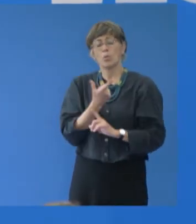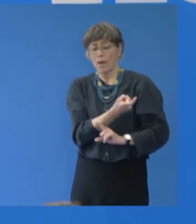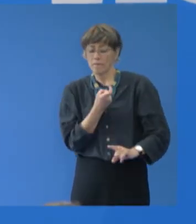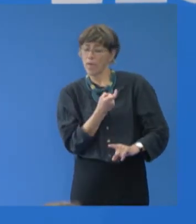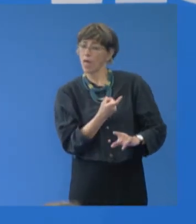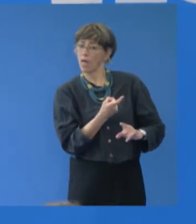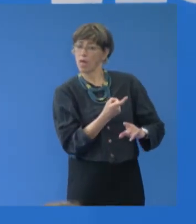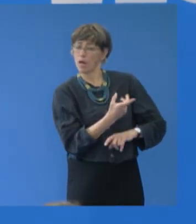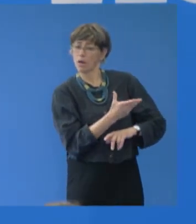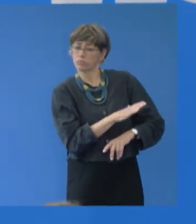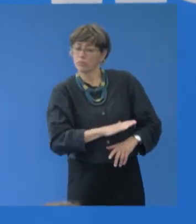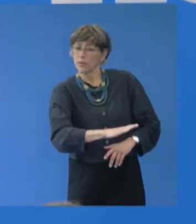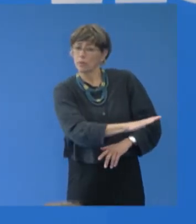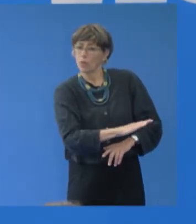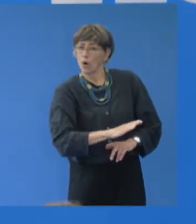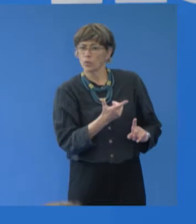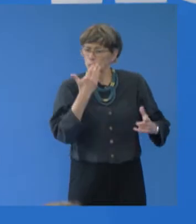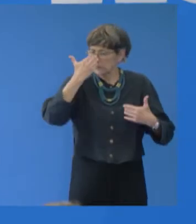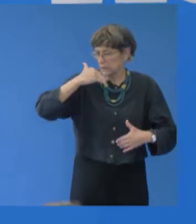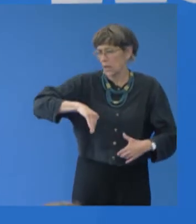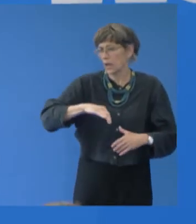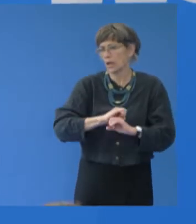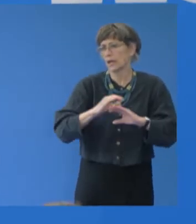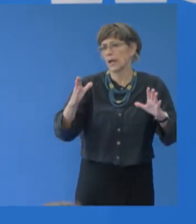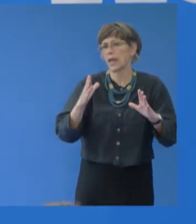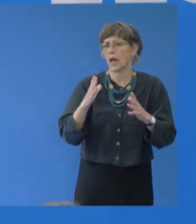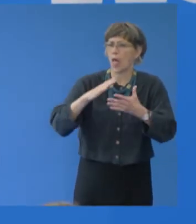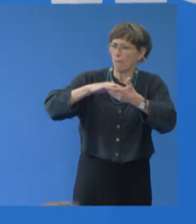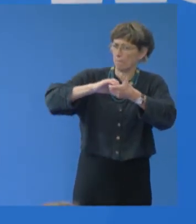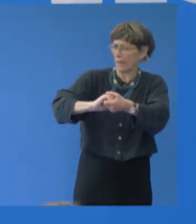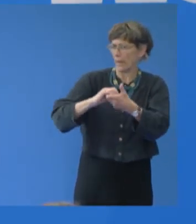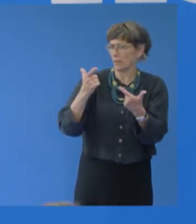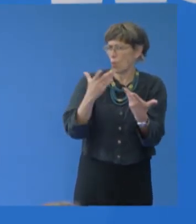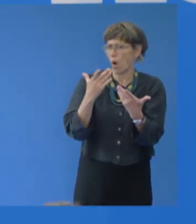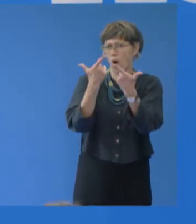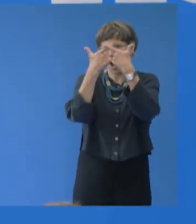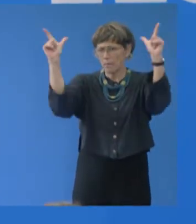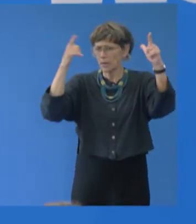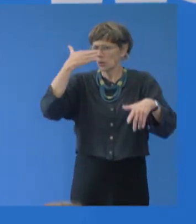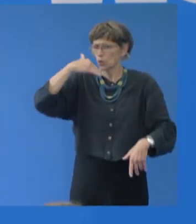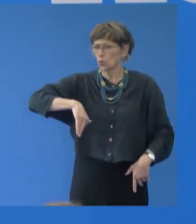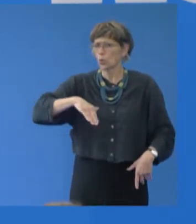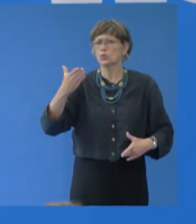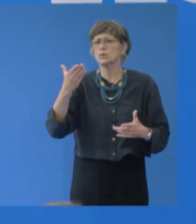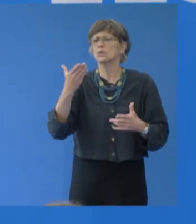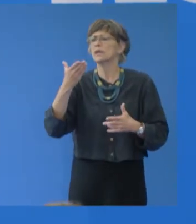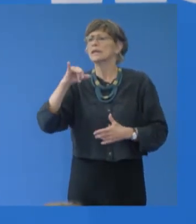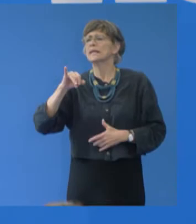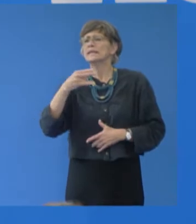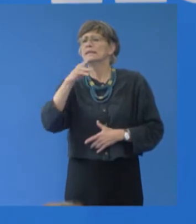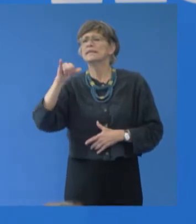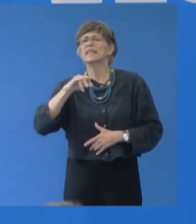territoire où nous savons ce que c'est que la paix, la liberté. Isigny aux mains Intercom, c'est Isigny sur